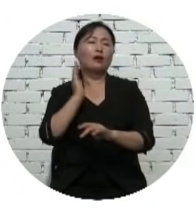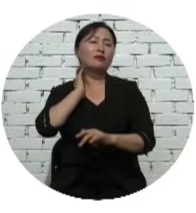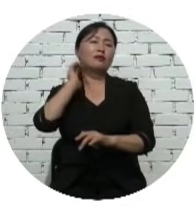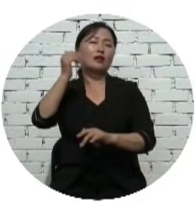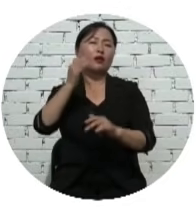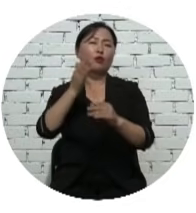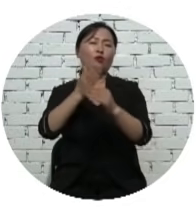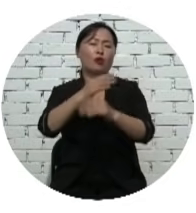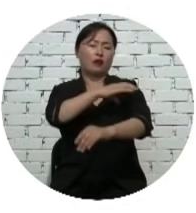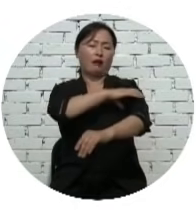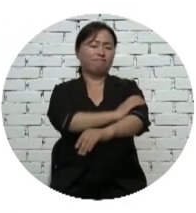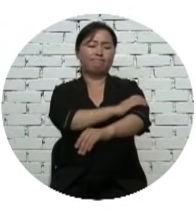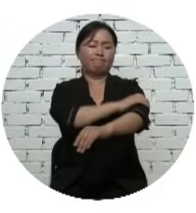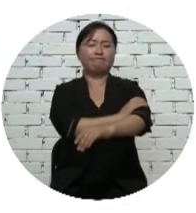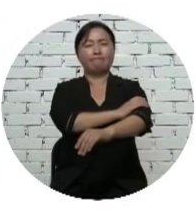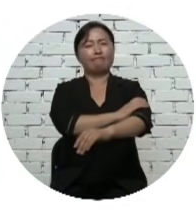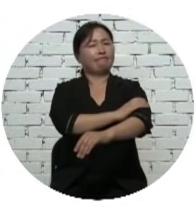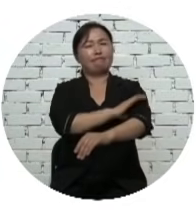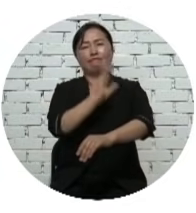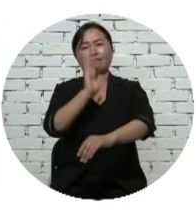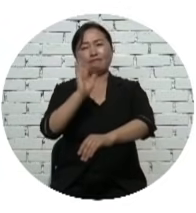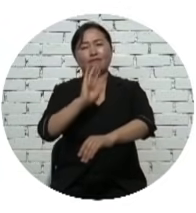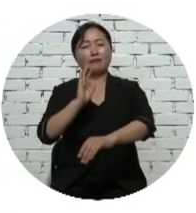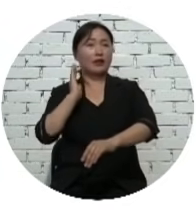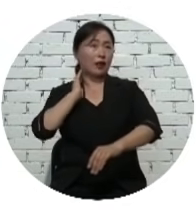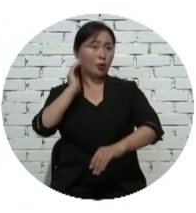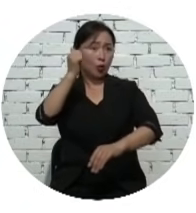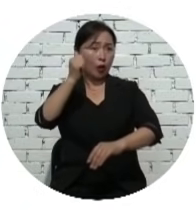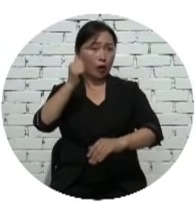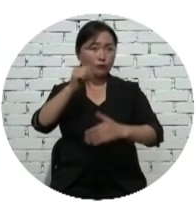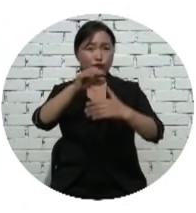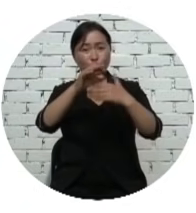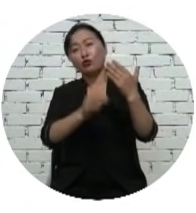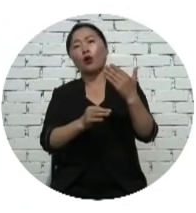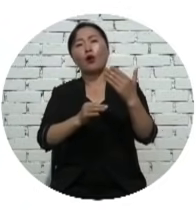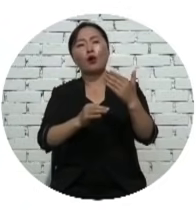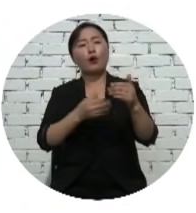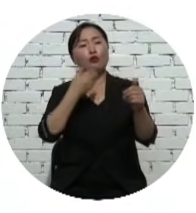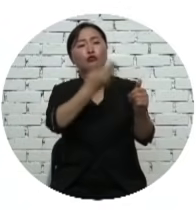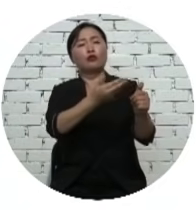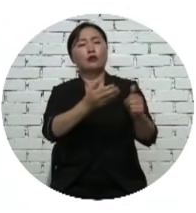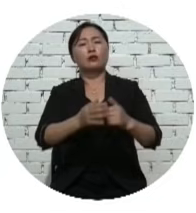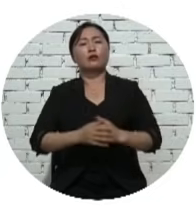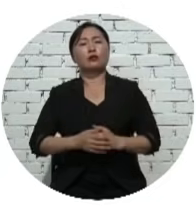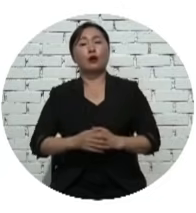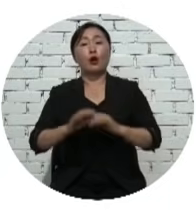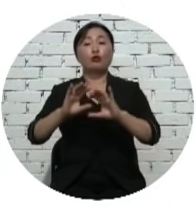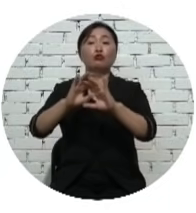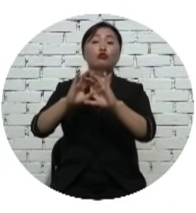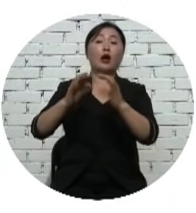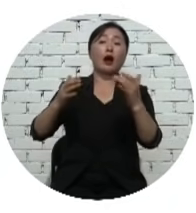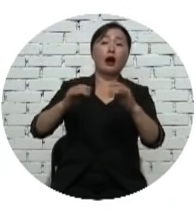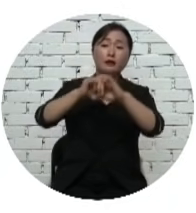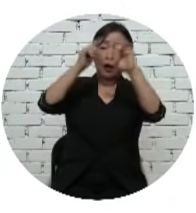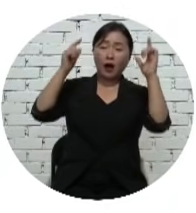이 대통령이 지금도 대통령 후보들한테 주무관 예. 순서 있잖아요. 예. 이 사람들이 다 국정농단할